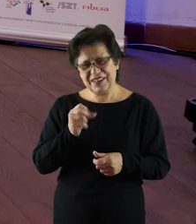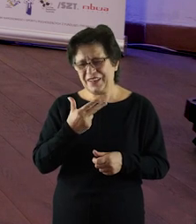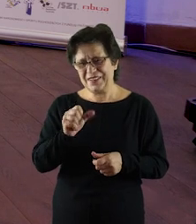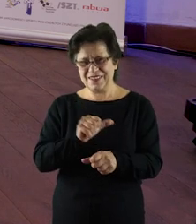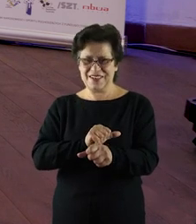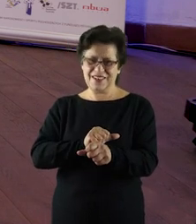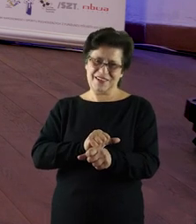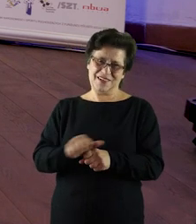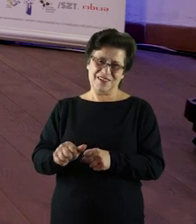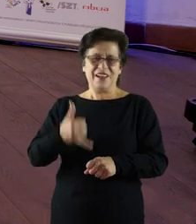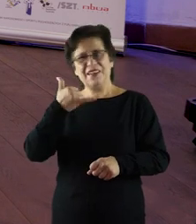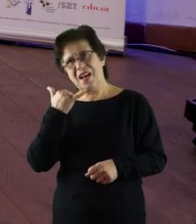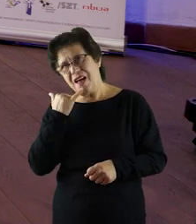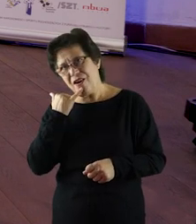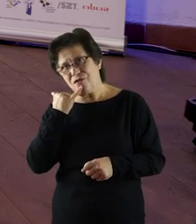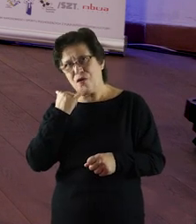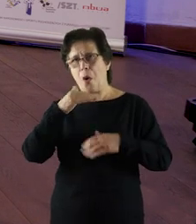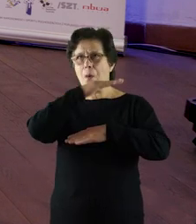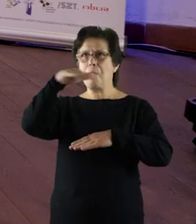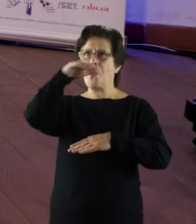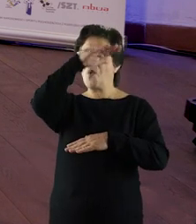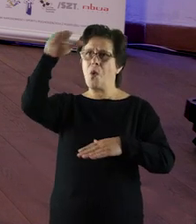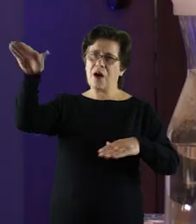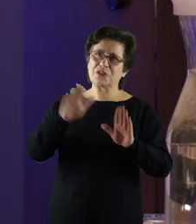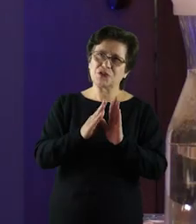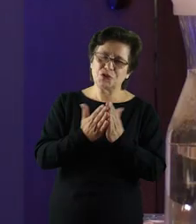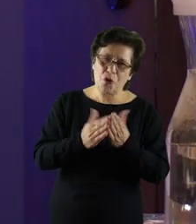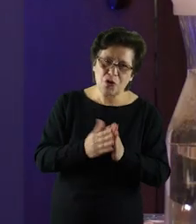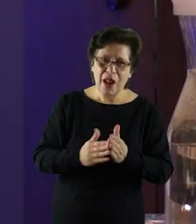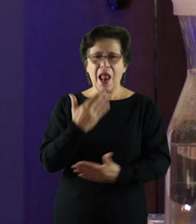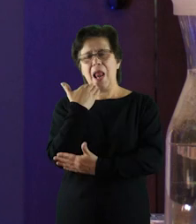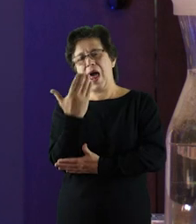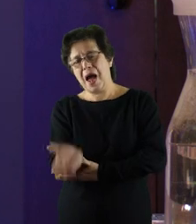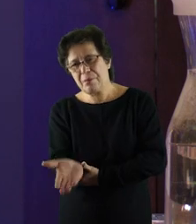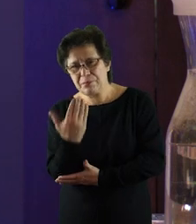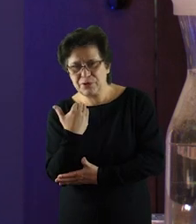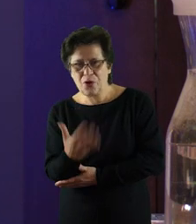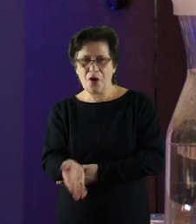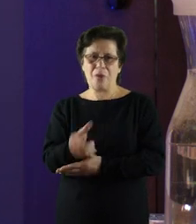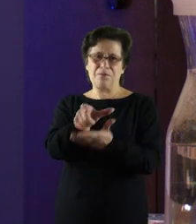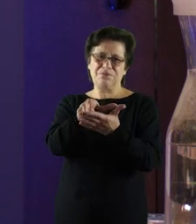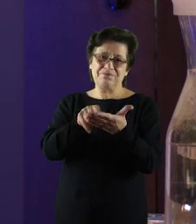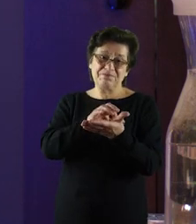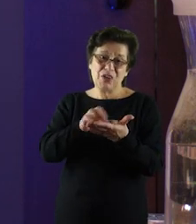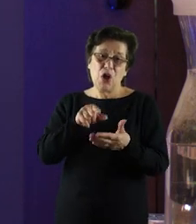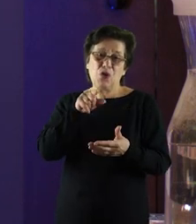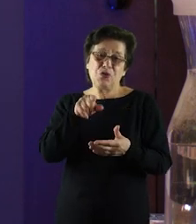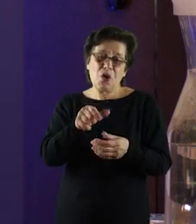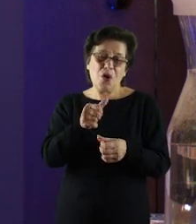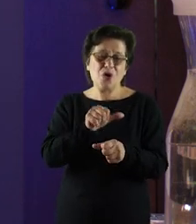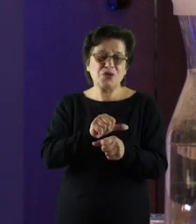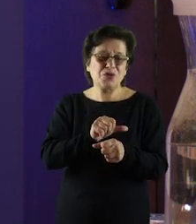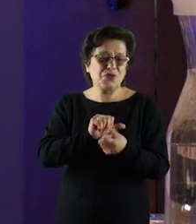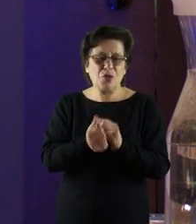i półka z książkami, i sieć internetowa, i komputer, laptop czy smartfon w waszym pokoju to są tylko dekoracje.